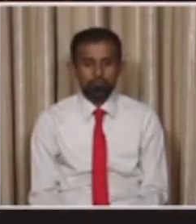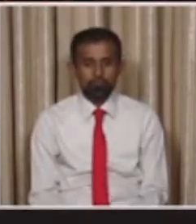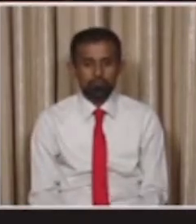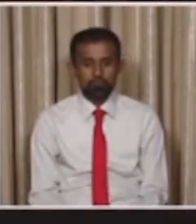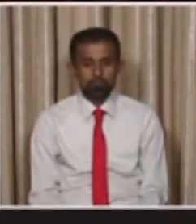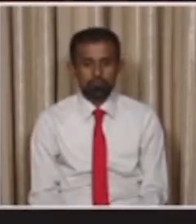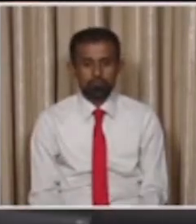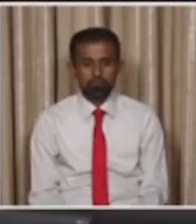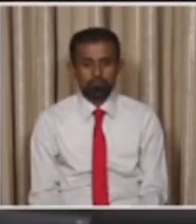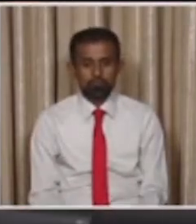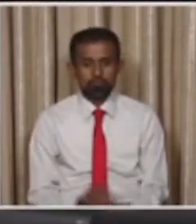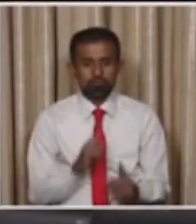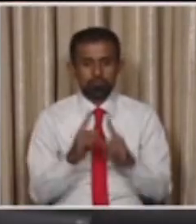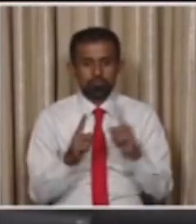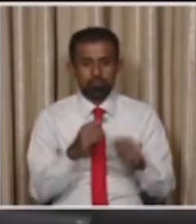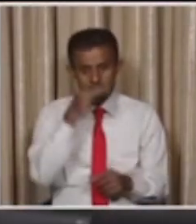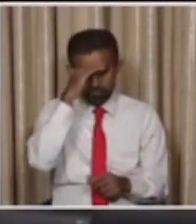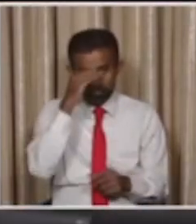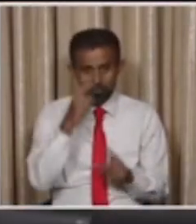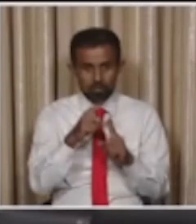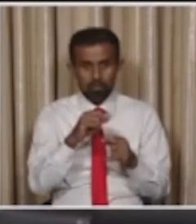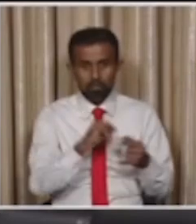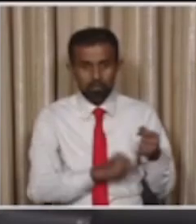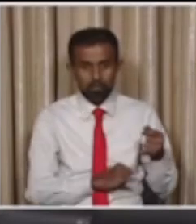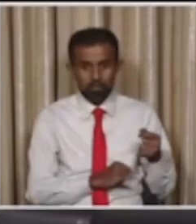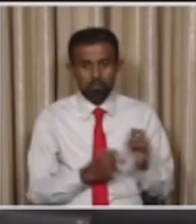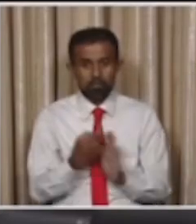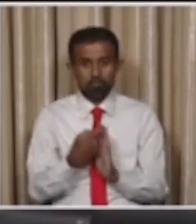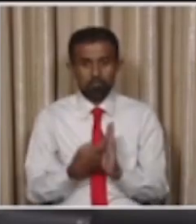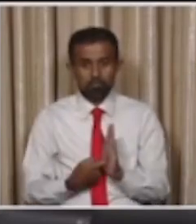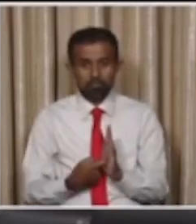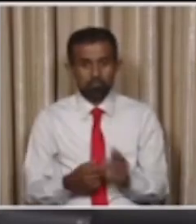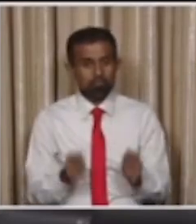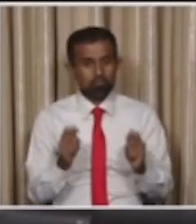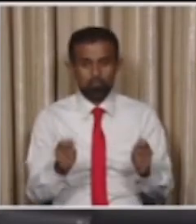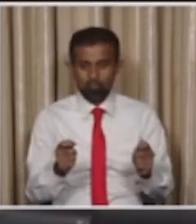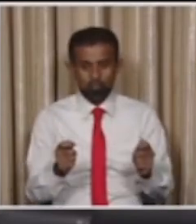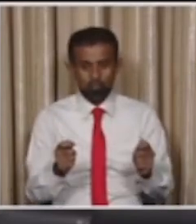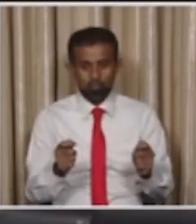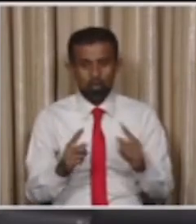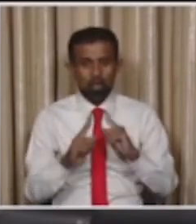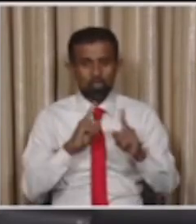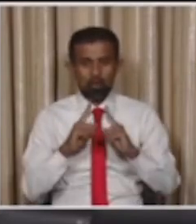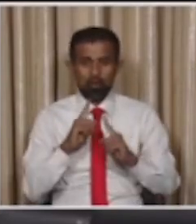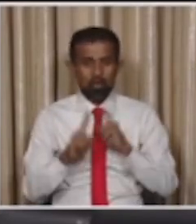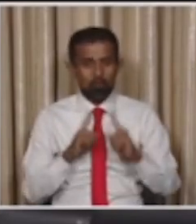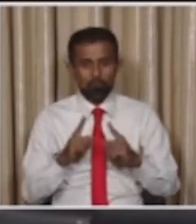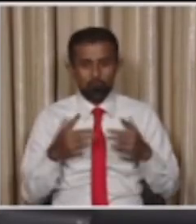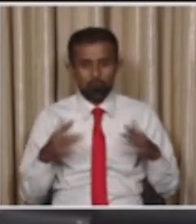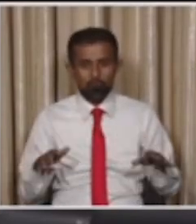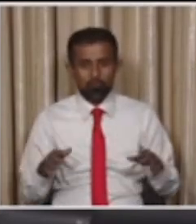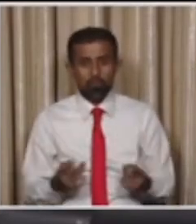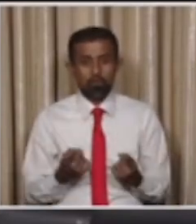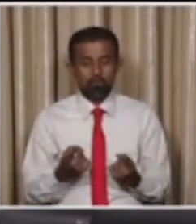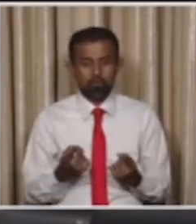අර කතානායකතුමනි, අපි දිසාපතිවරුන්ට මෙම චක්‍රලේඛනයේ ඉදිරිපත් කරලා තිබෙනවා. උන් එක්ක වාචිකව සාකච්ඡා කරලා තිබෙනවා. උන්ගේ